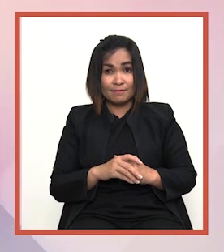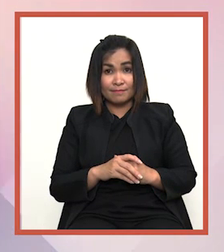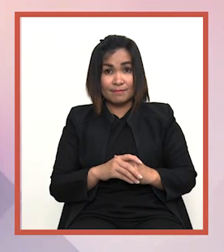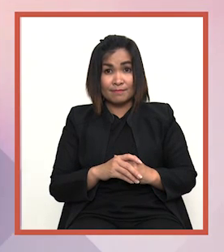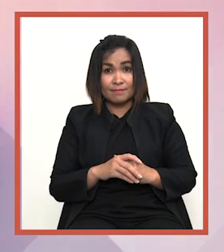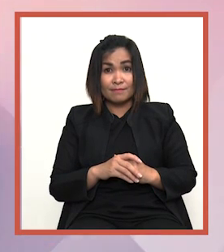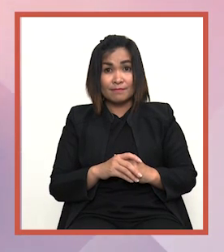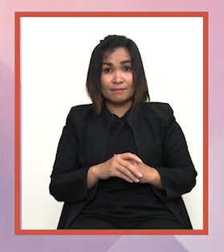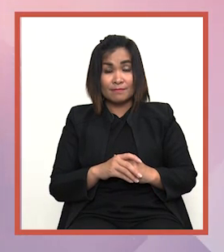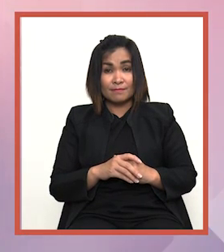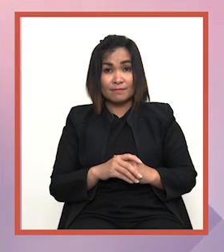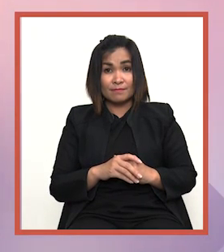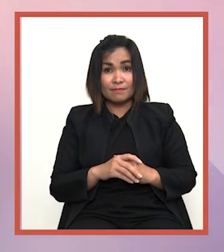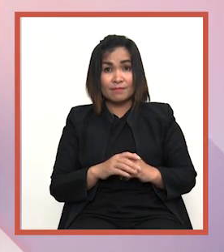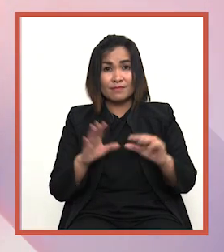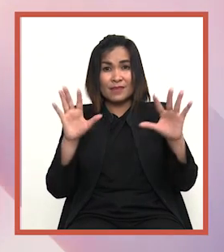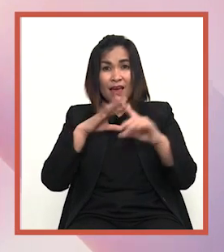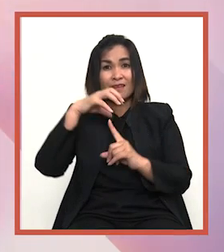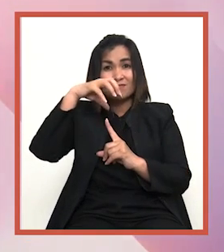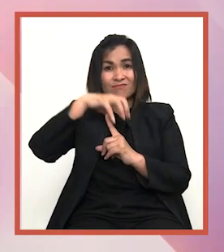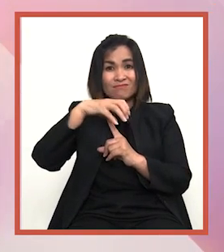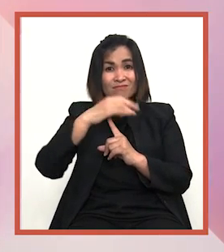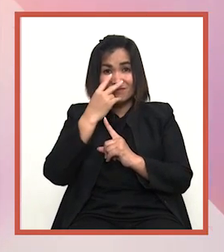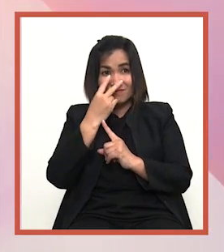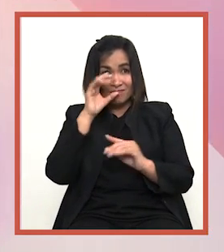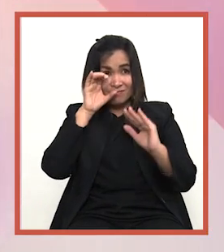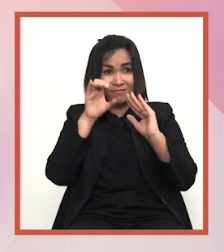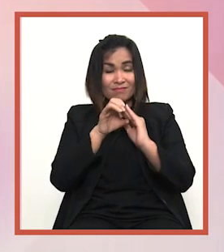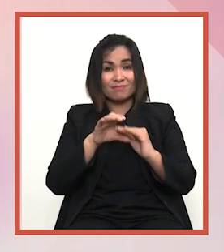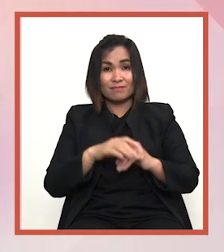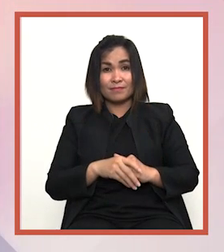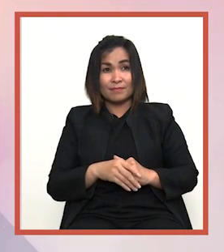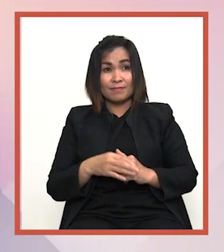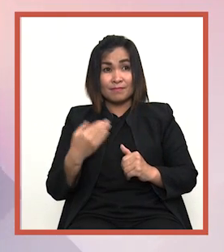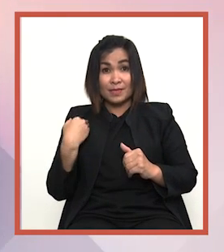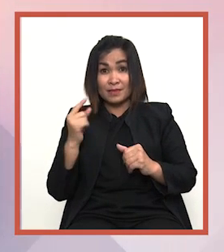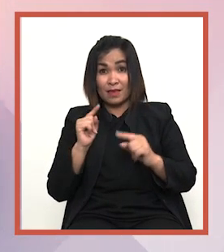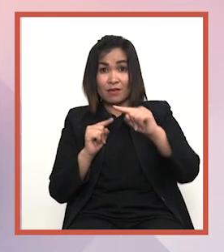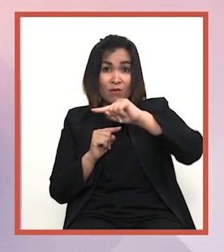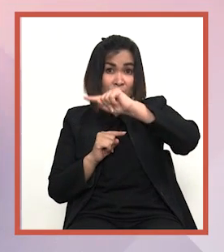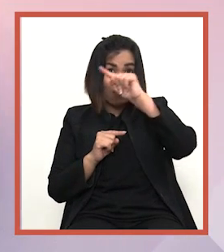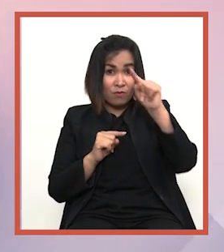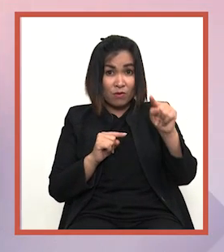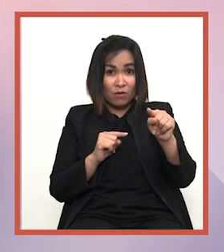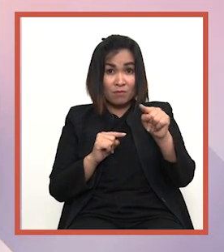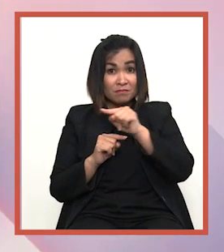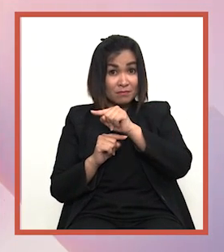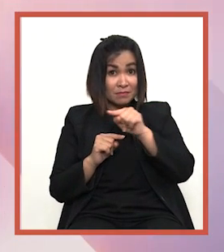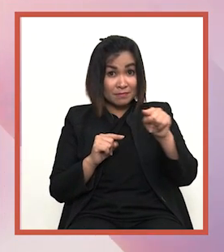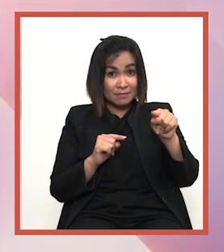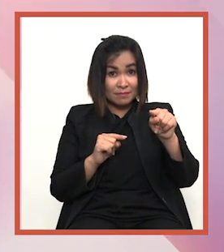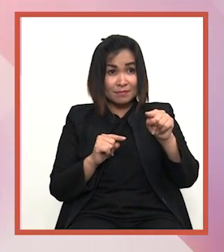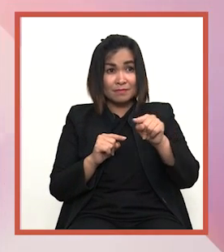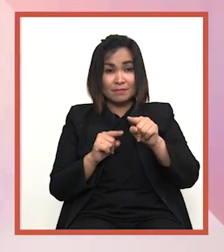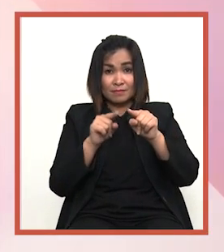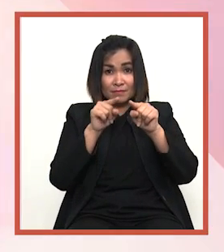จะเหมือนกับเห็ดใช่ไหมฮะถ้านักเรียนสังเกตดูดีๆนะครับจะมีครึ่งวงกลมอยู่ด้านบนนะครับนะแล้ว